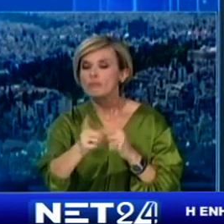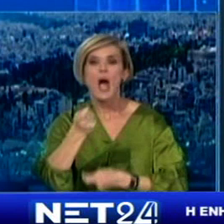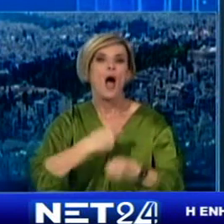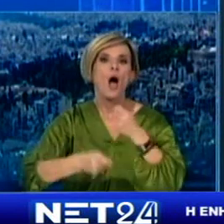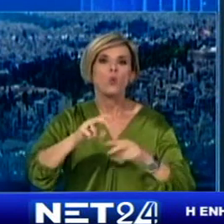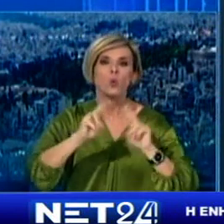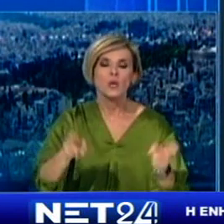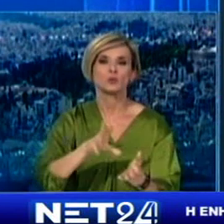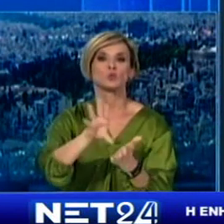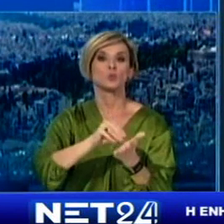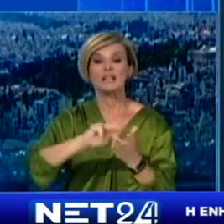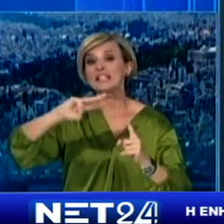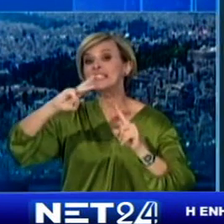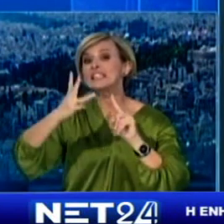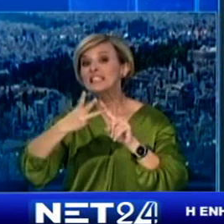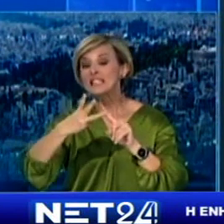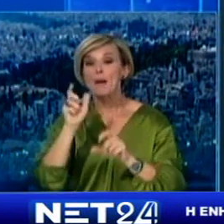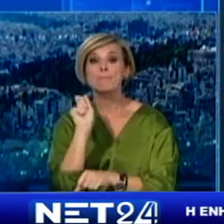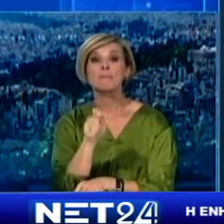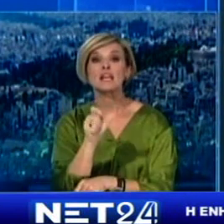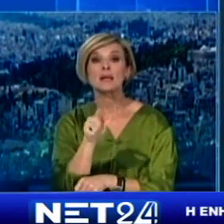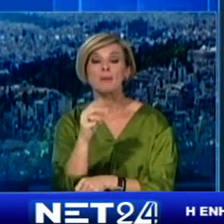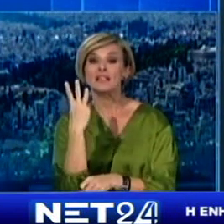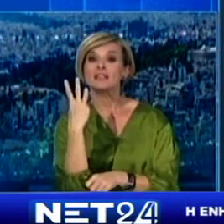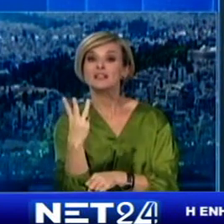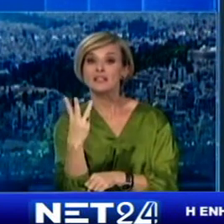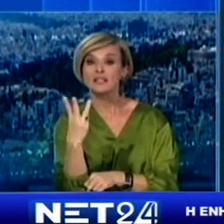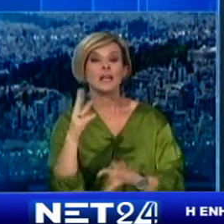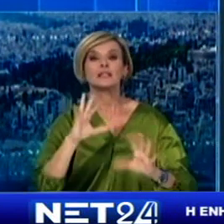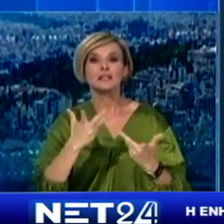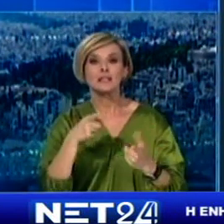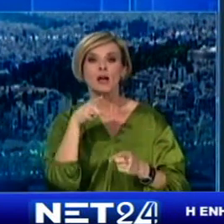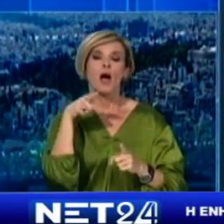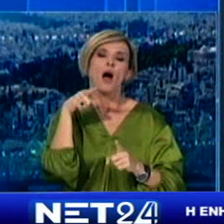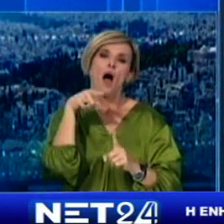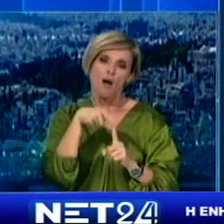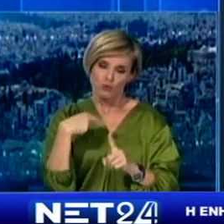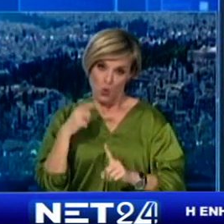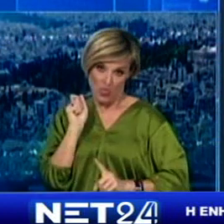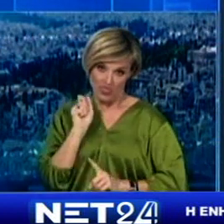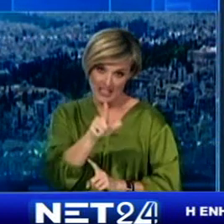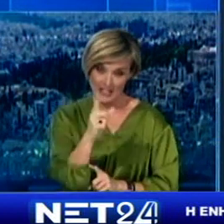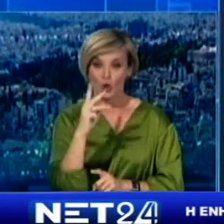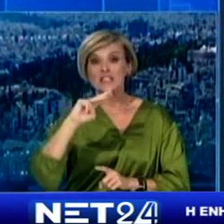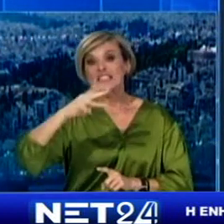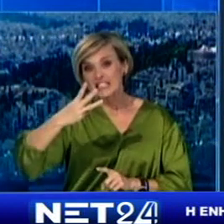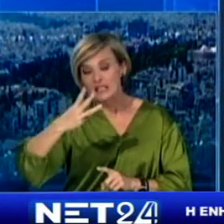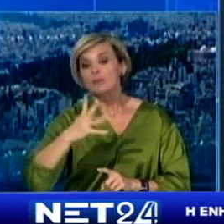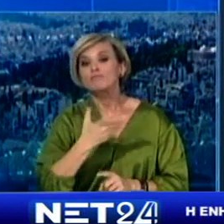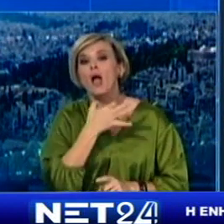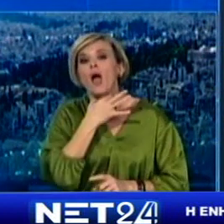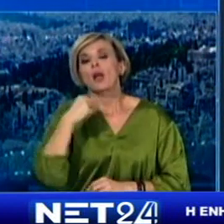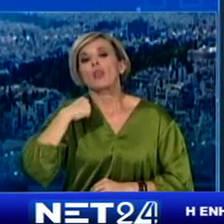ανάγκης. SMS με κωδικό 3 αποστέλλεται για μετάβαση σε δημόσια υπηρεσία, εφόσον δεν είναι δυνατή ηλεκτρονική